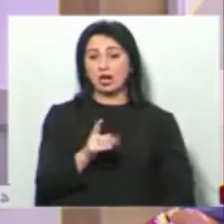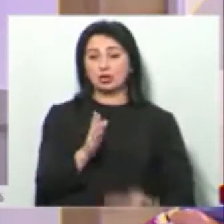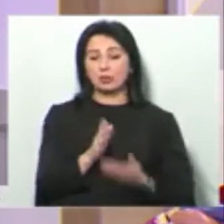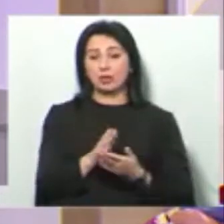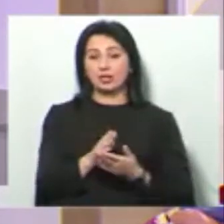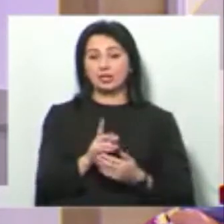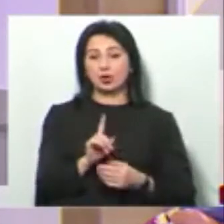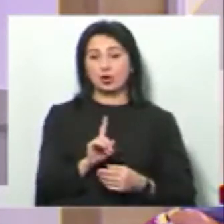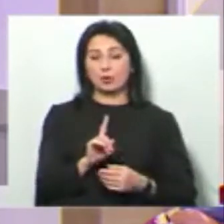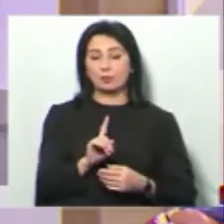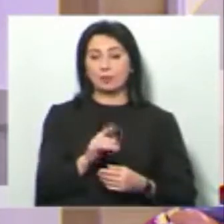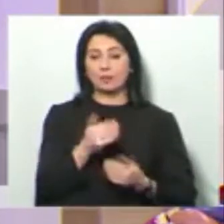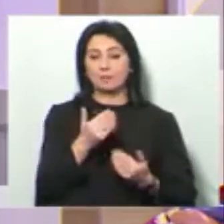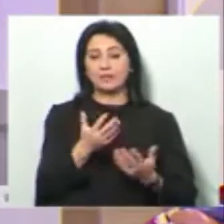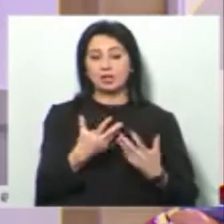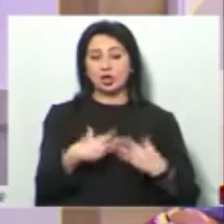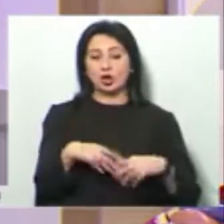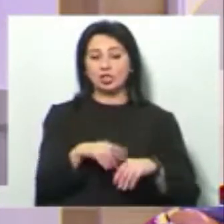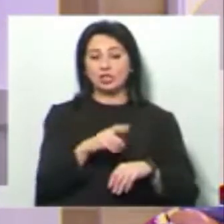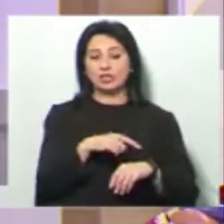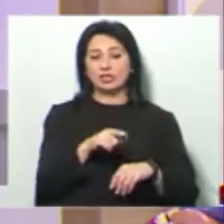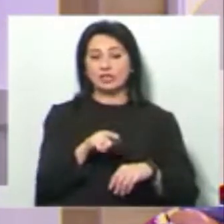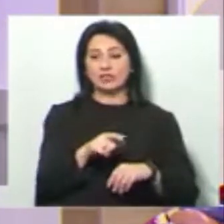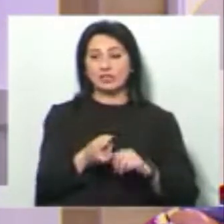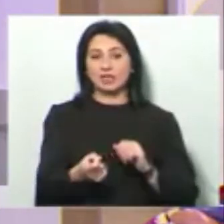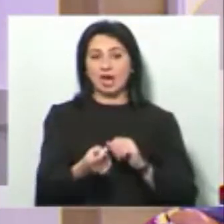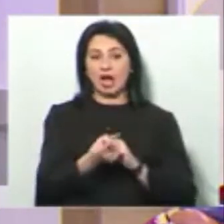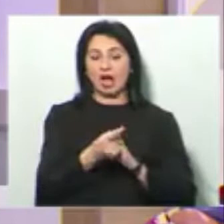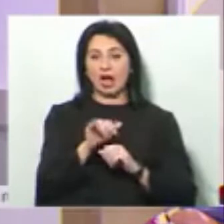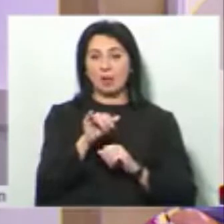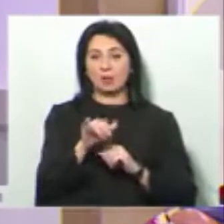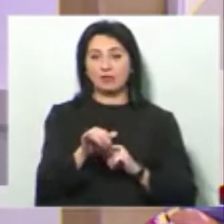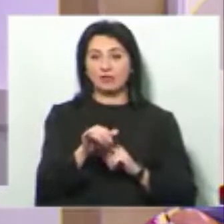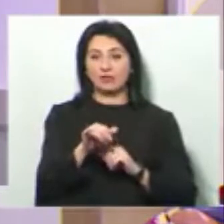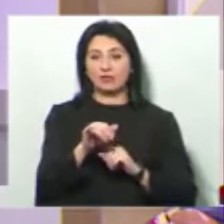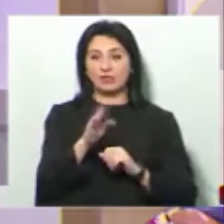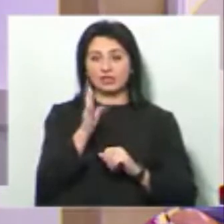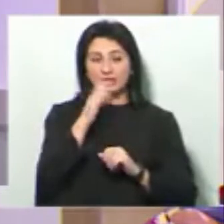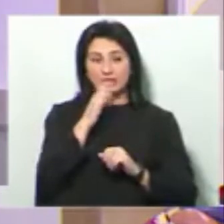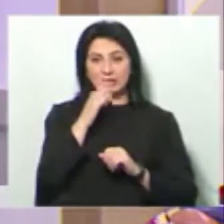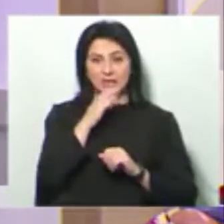რომ მის ოჯახის წევრს აღმოუჩინეს წყალი